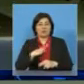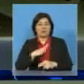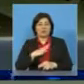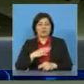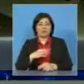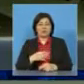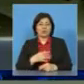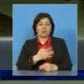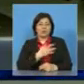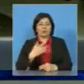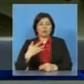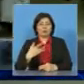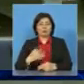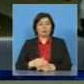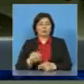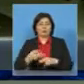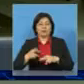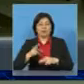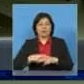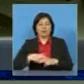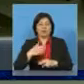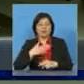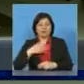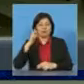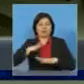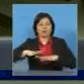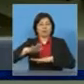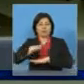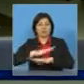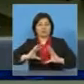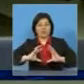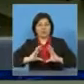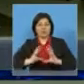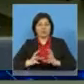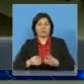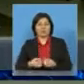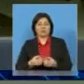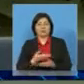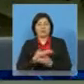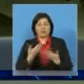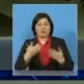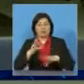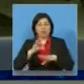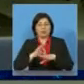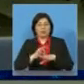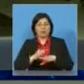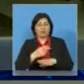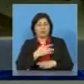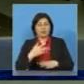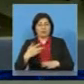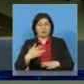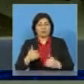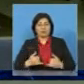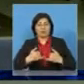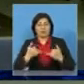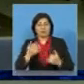туберкулез. В нашем государстве, в целом на планете, нет эпидемии туберкулеза. Благодаря чему? Благодаря тому,